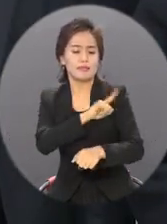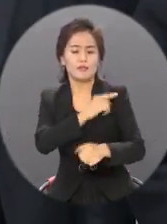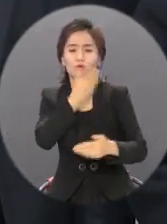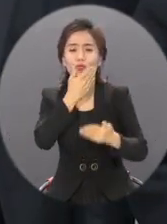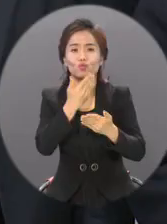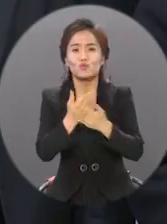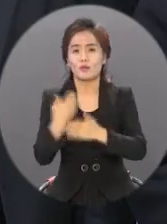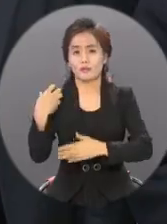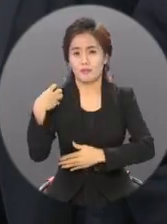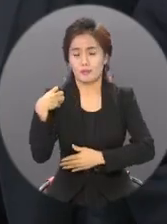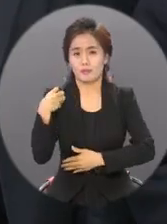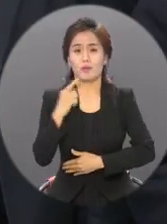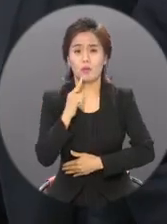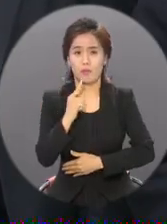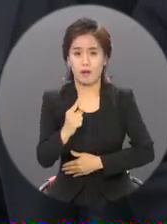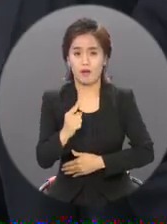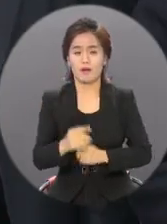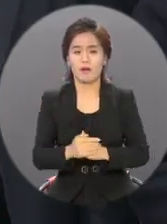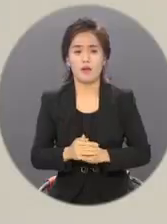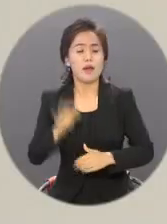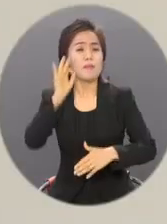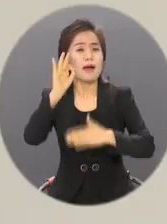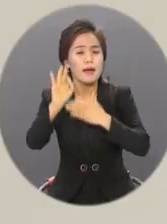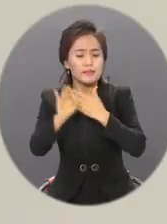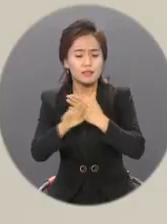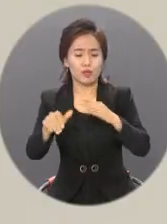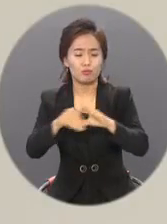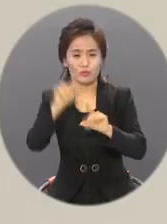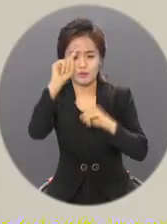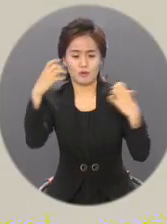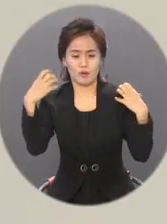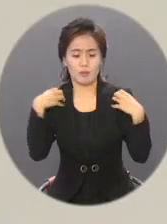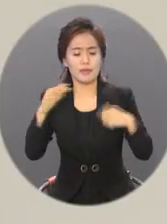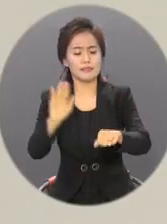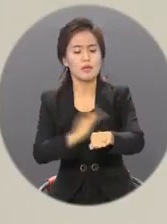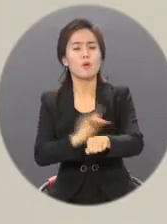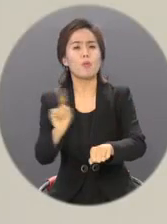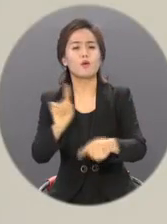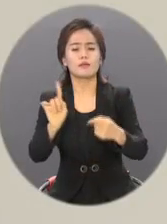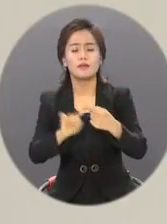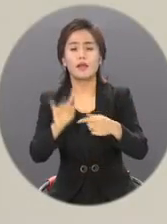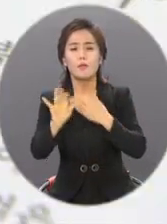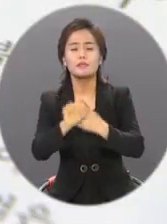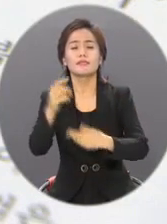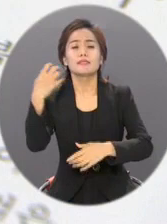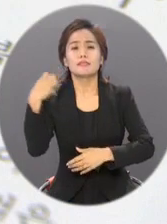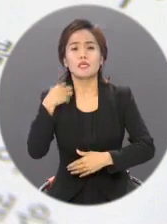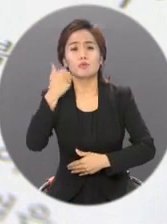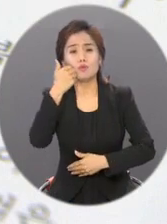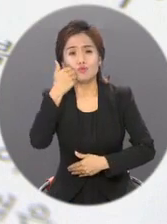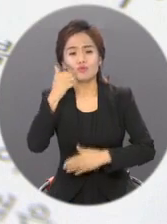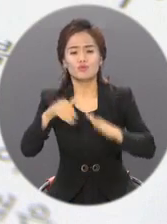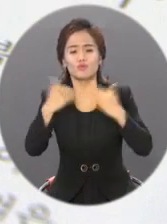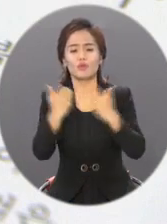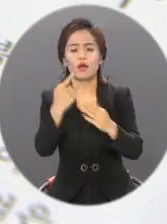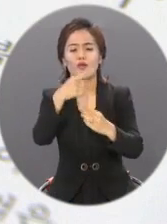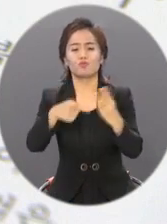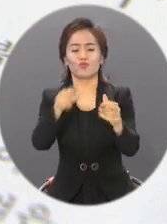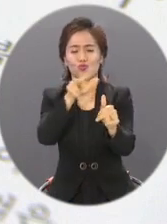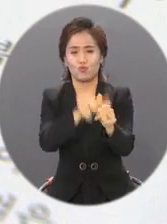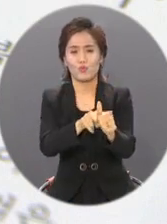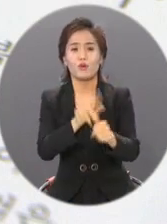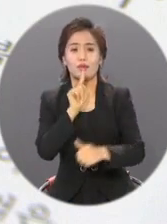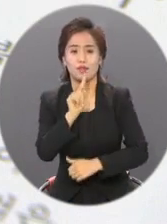핵심적인 역할을 맡았다 며 만일 문제는 정부의 적폐를 할만한게 있다면 그 책임의 상당 부분은 윤 후보에게